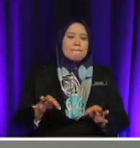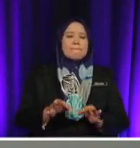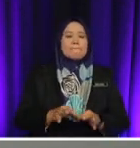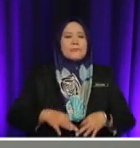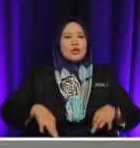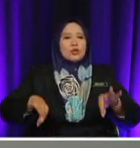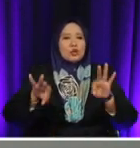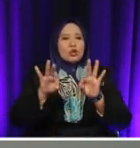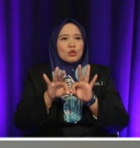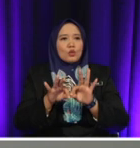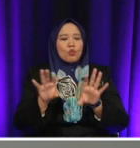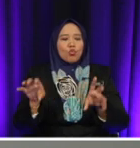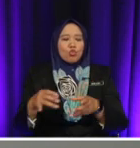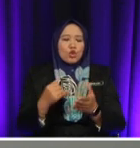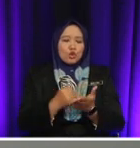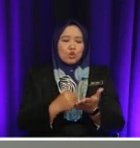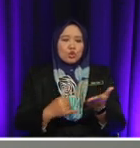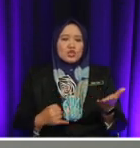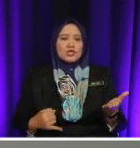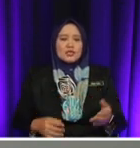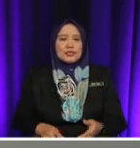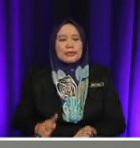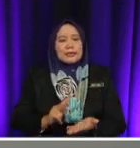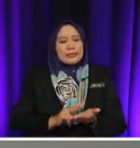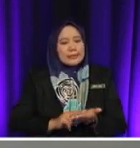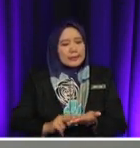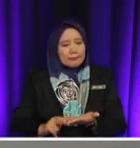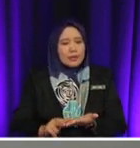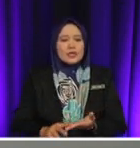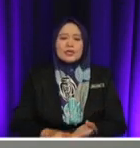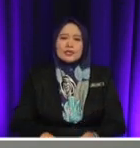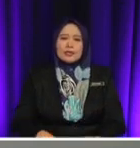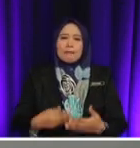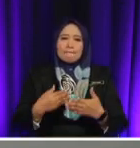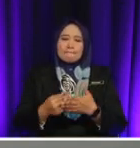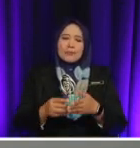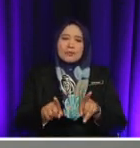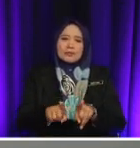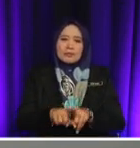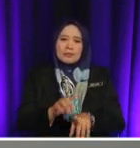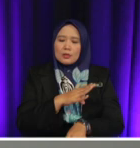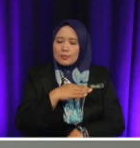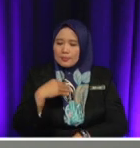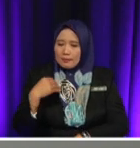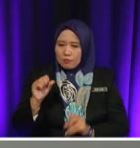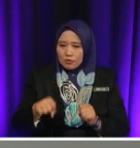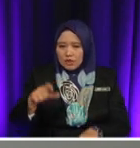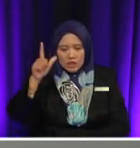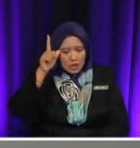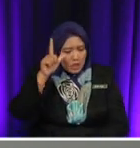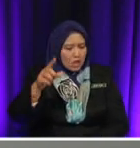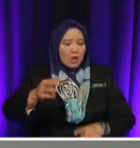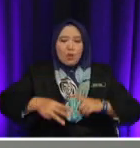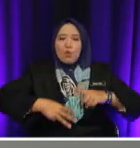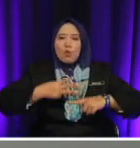membuat lukisan itu hampir sama dan lukisannya kemas lukisan dilabelkan dan dia nampak mentol ataupun wayar-wayar di